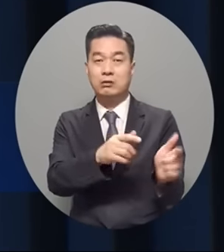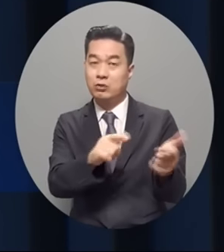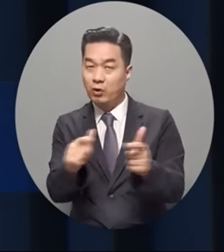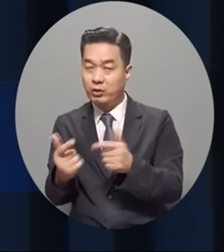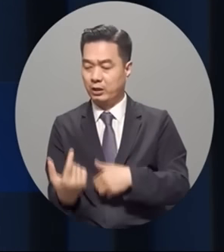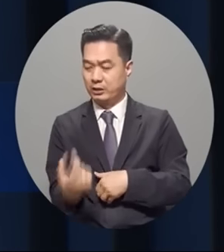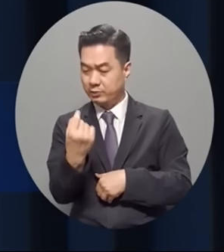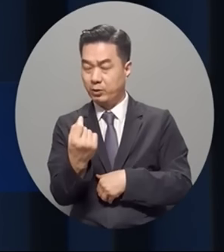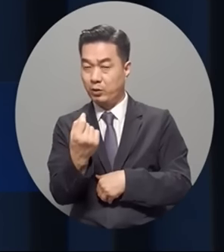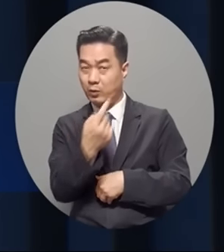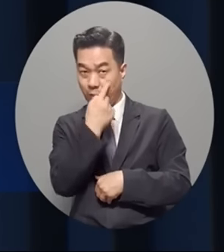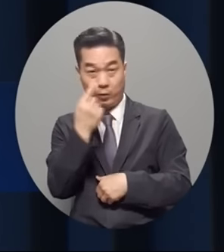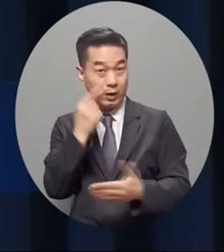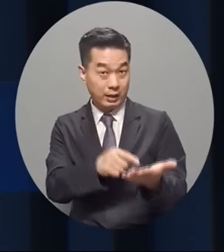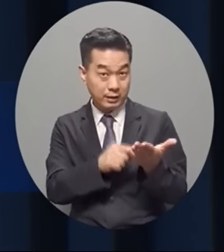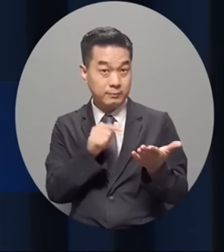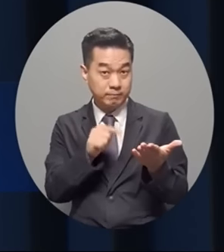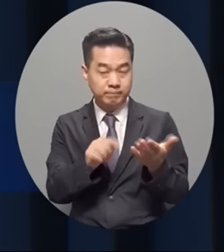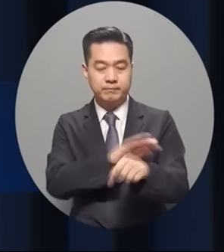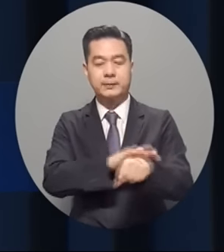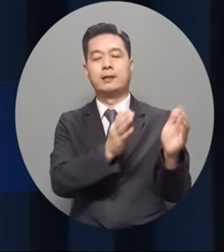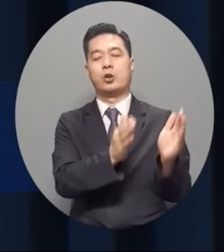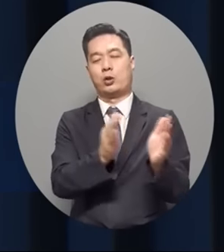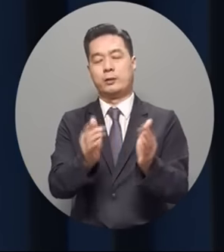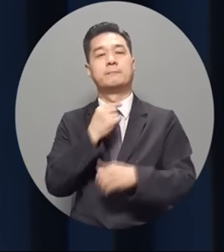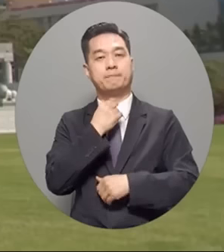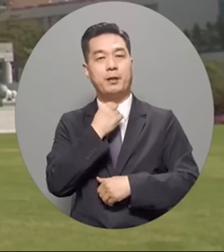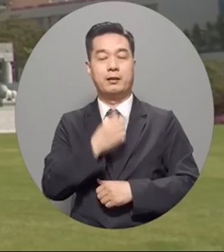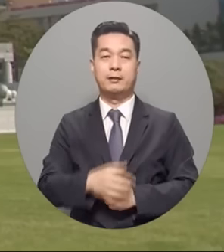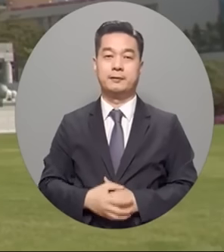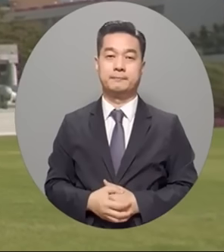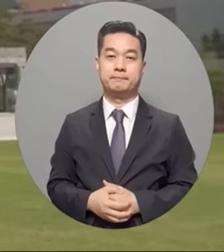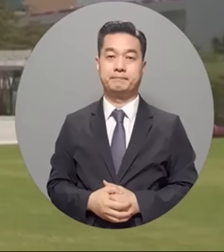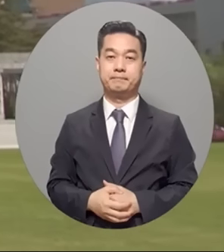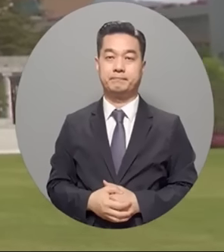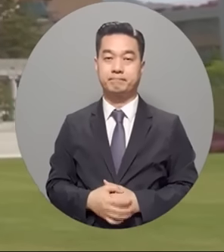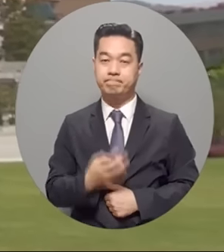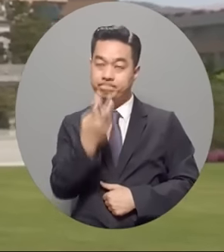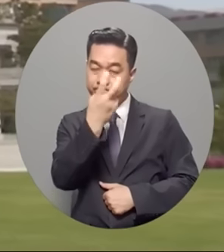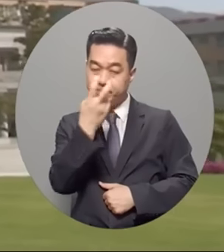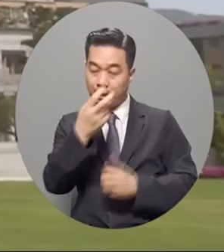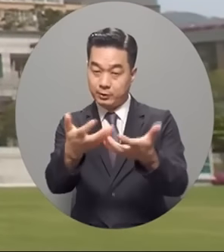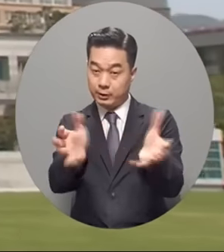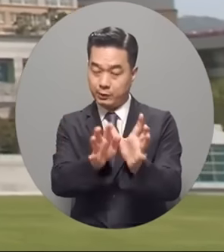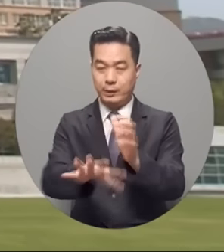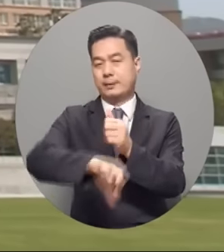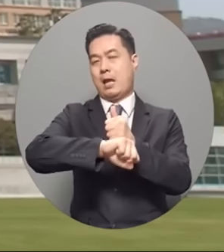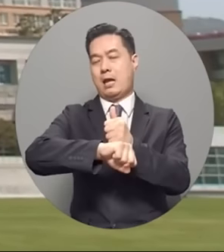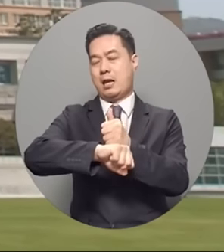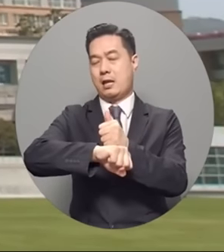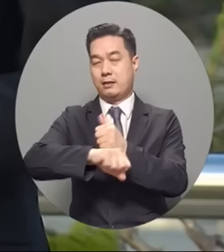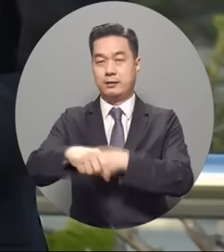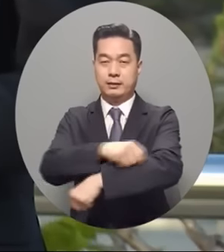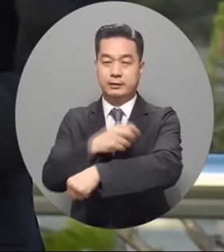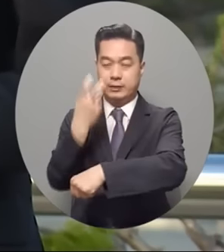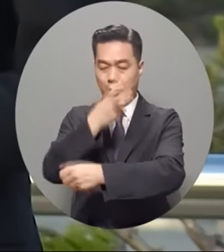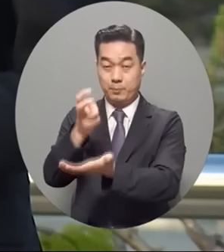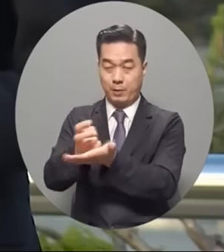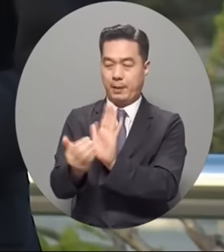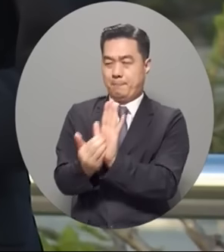좀 신속히 파악을 해서 정리를 해나가려고 합니다. 사정기관 정확과 특검 방어용, 여기에 검찰 인사